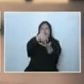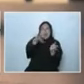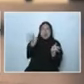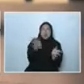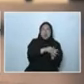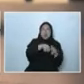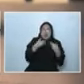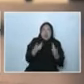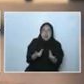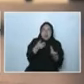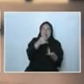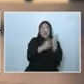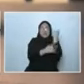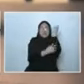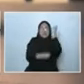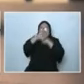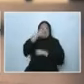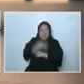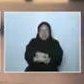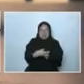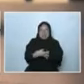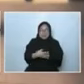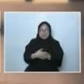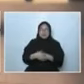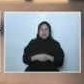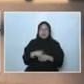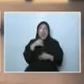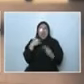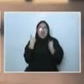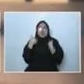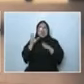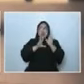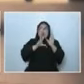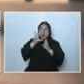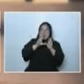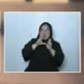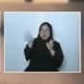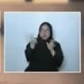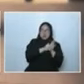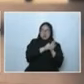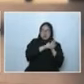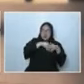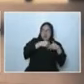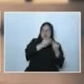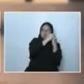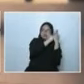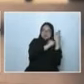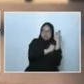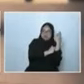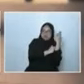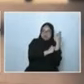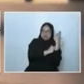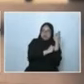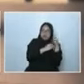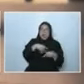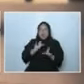termasuk wilayah miskin ekstrim. Dan ada 8 kategori yang dimasukkan dan dimasukkanlah bantuan keuangan menuju kabupaten